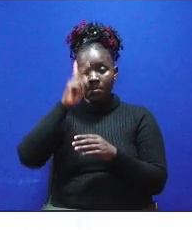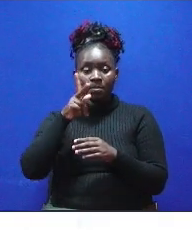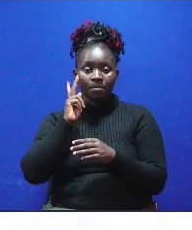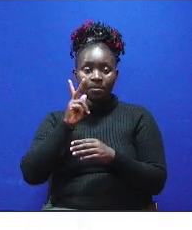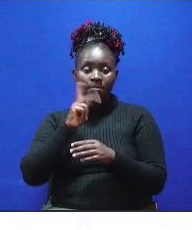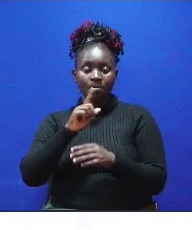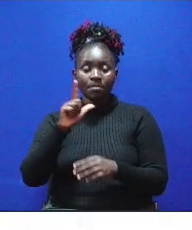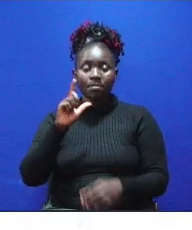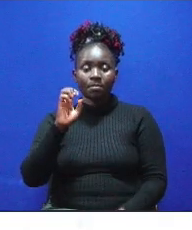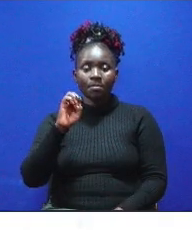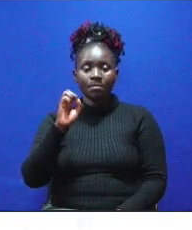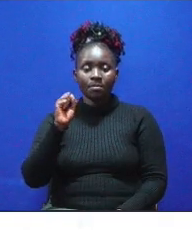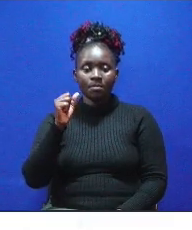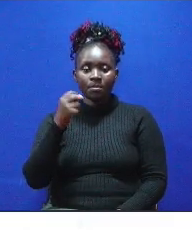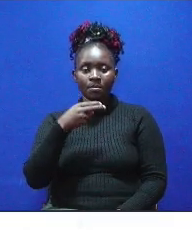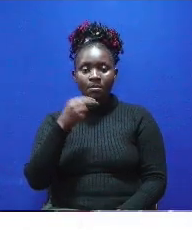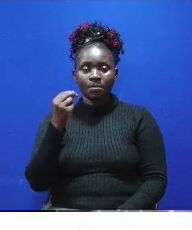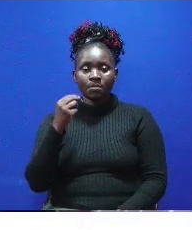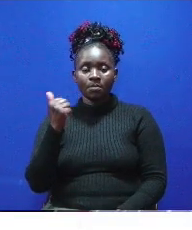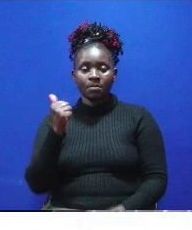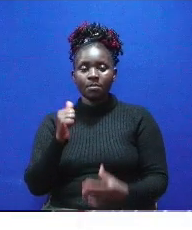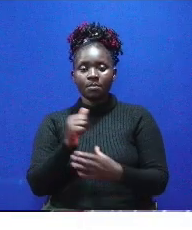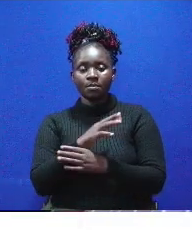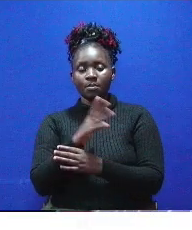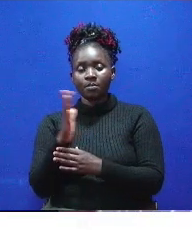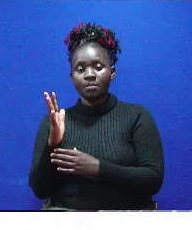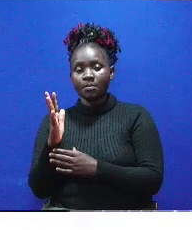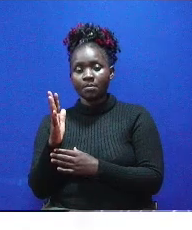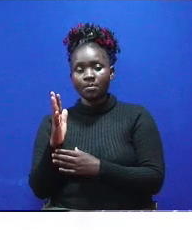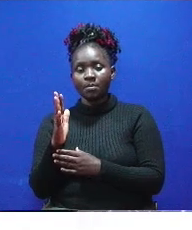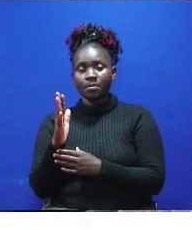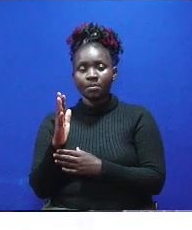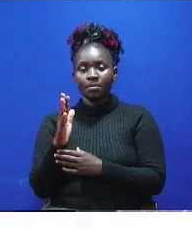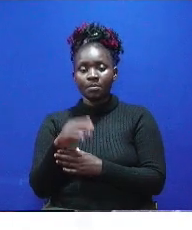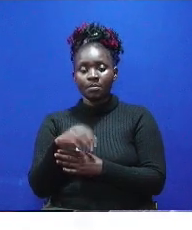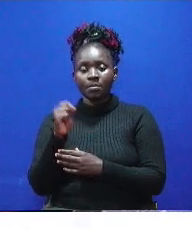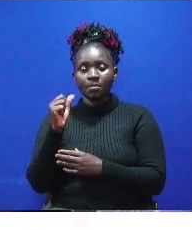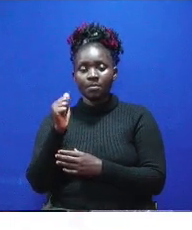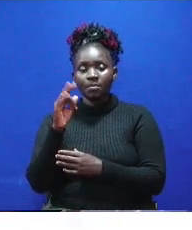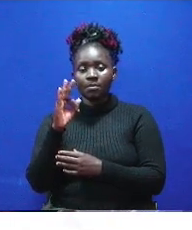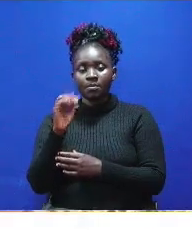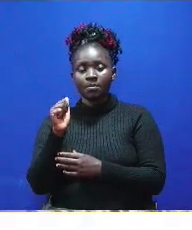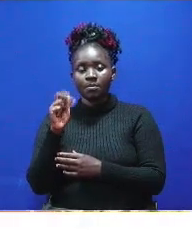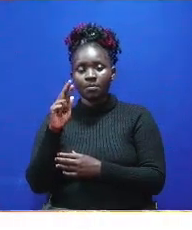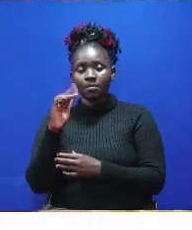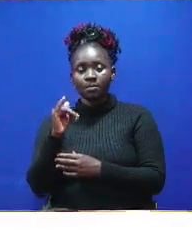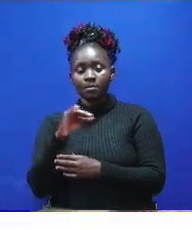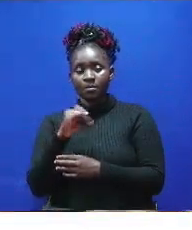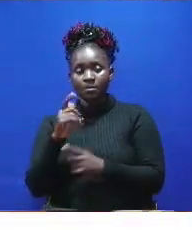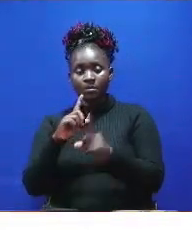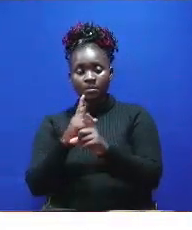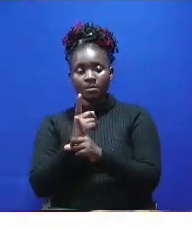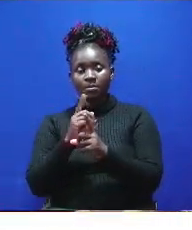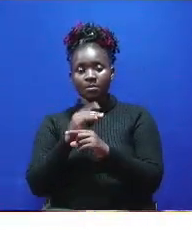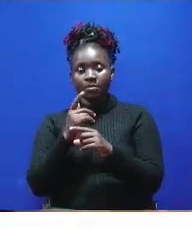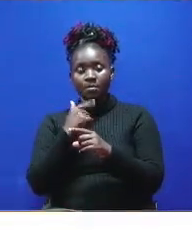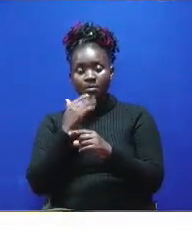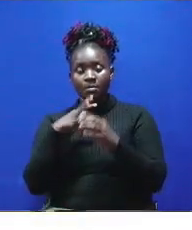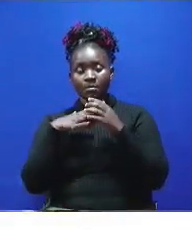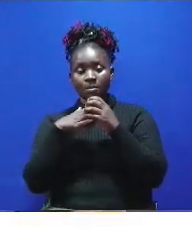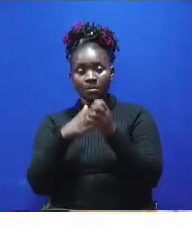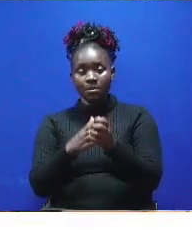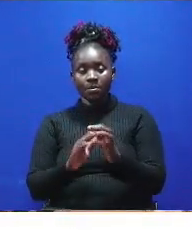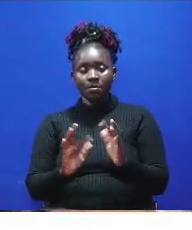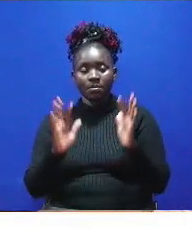bwari. Omote nilibwe chinsana imeye county ya Kisii safari opio. Amo nabo watani au bara omoyega oyoko